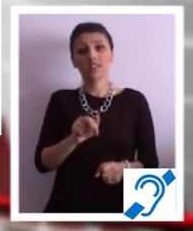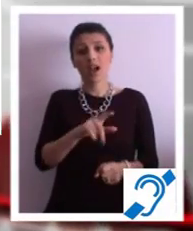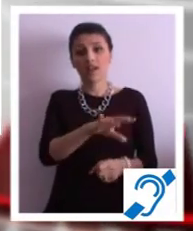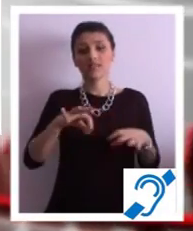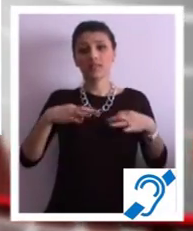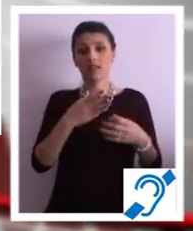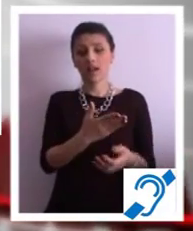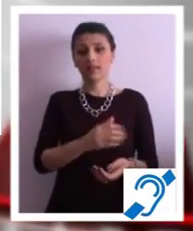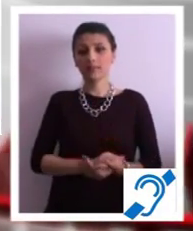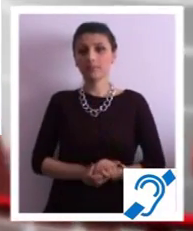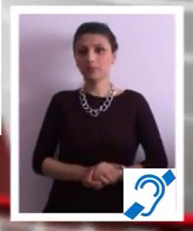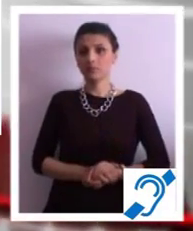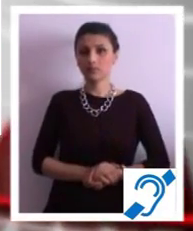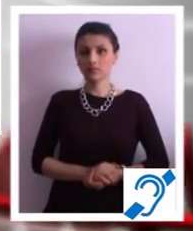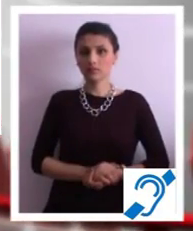starea de sănătate.